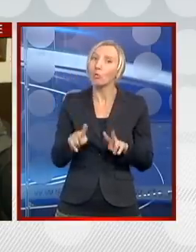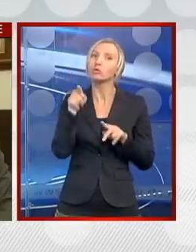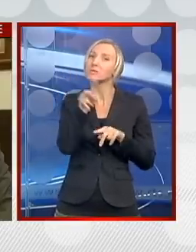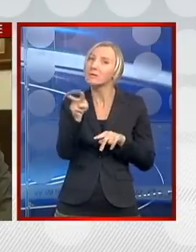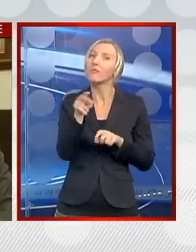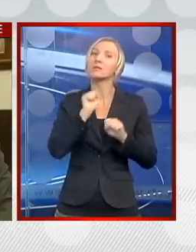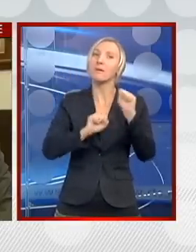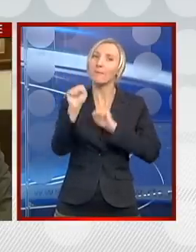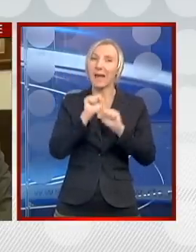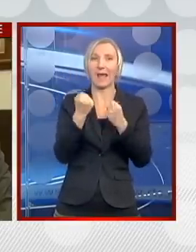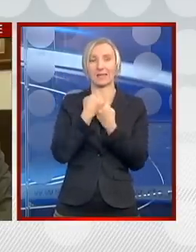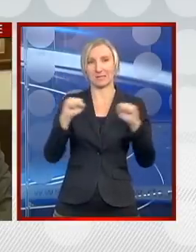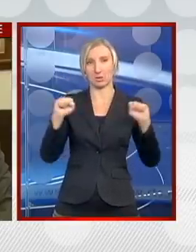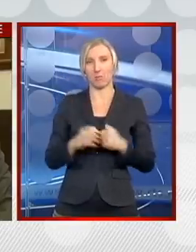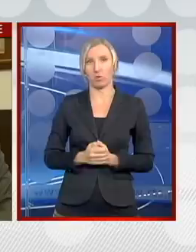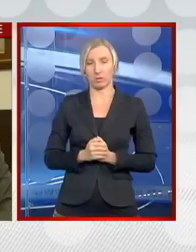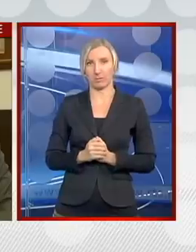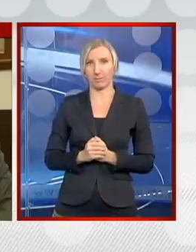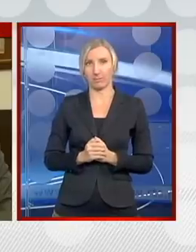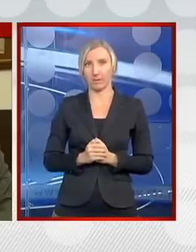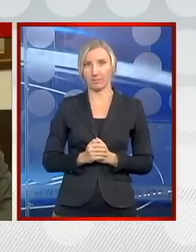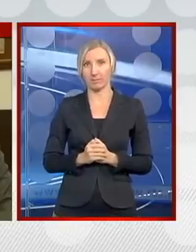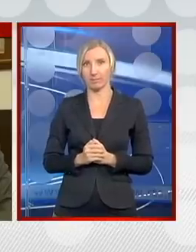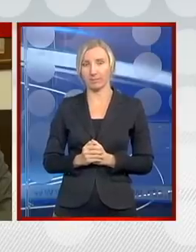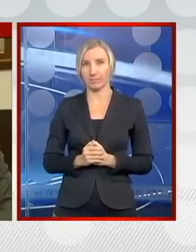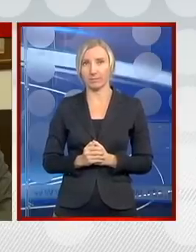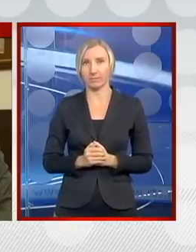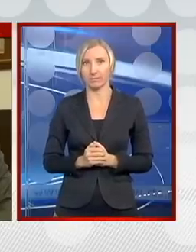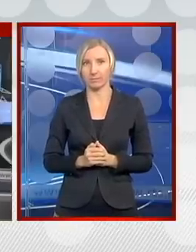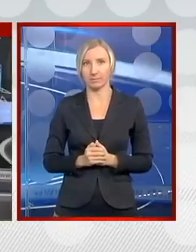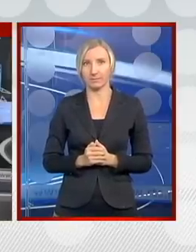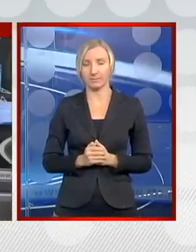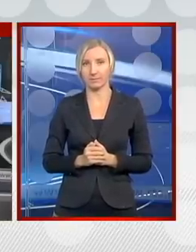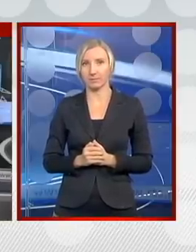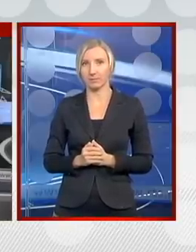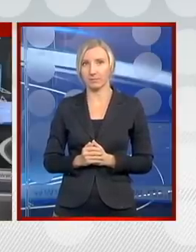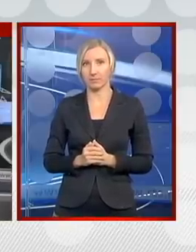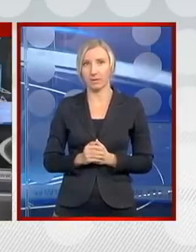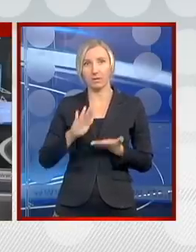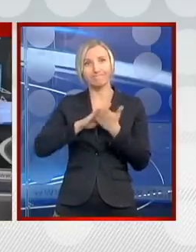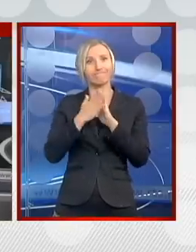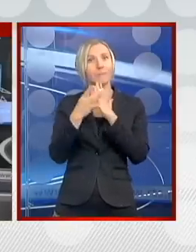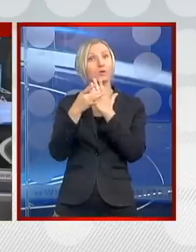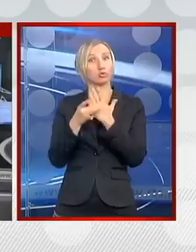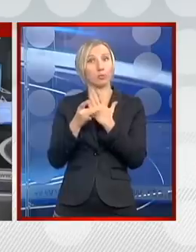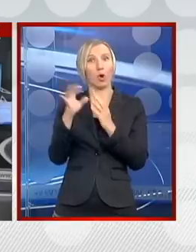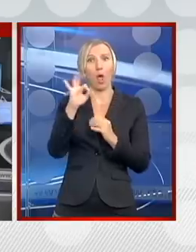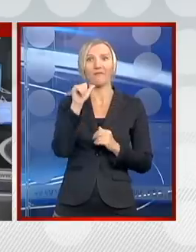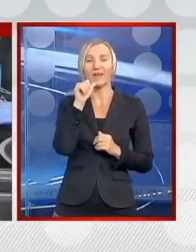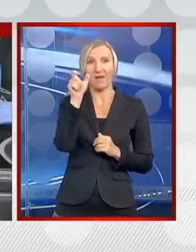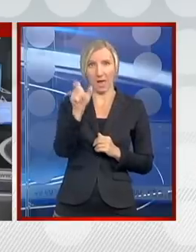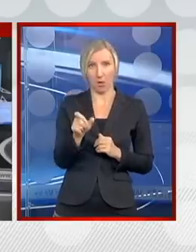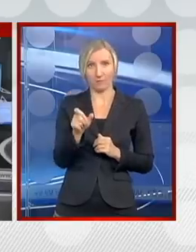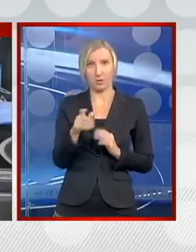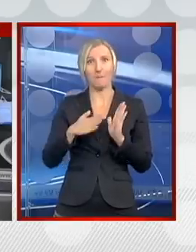omogućeno da se brane sa slobode. Supruga Olivera